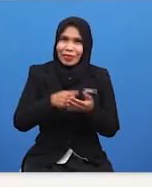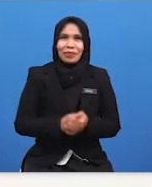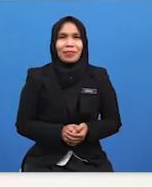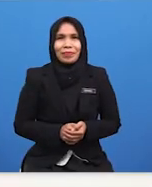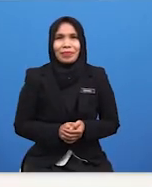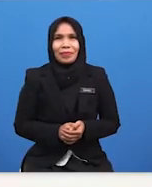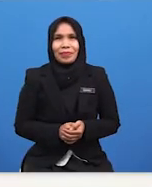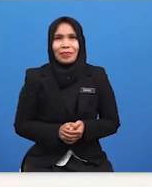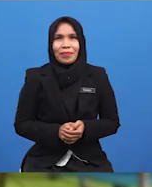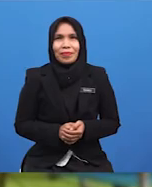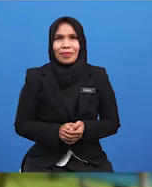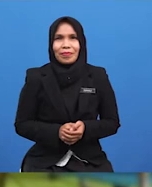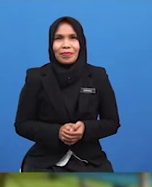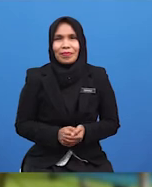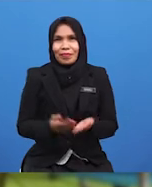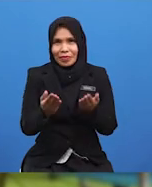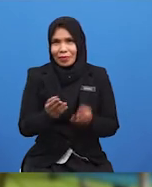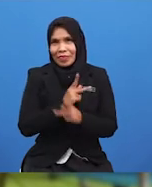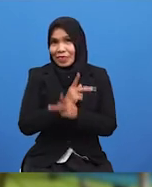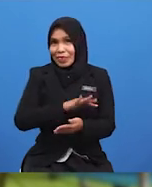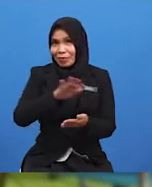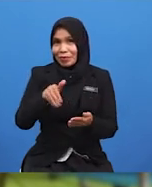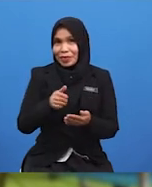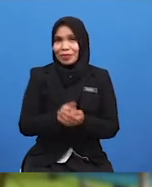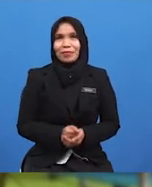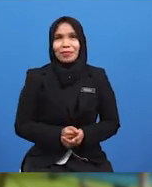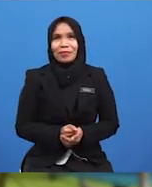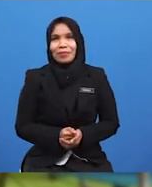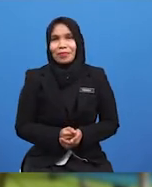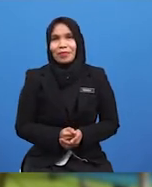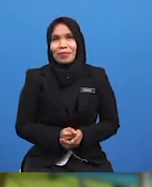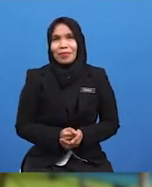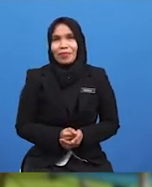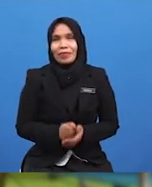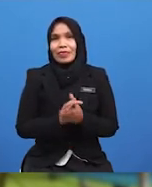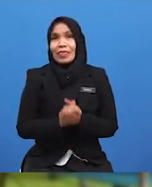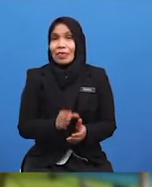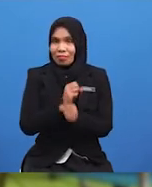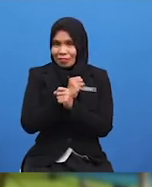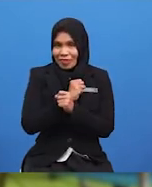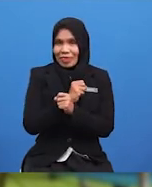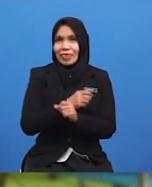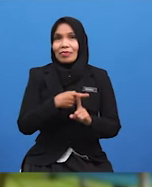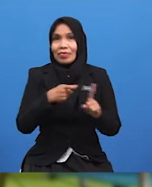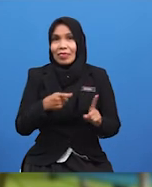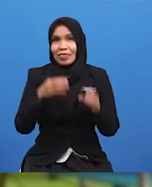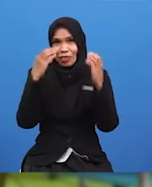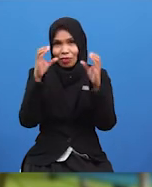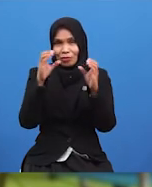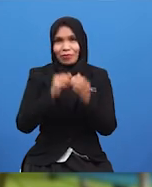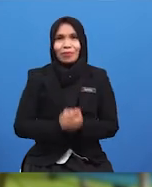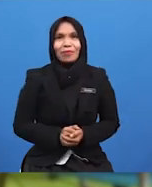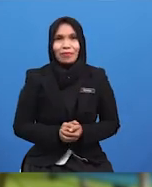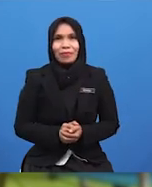pelajaran yang akan datang Terima kasih semua salam sayang dari cikuri dan